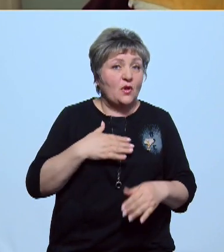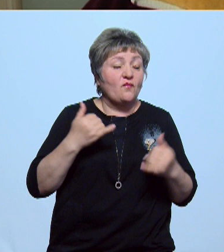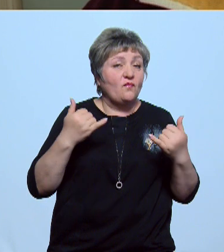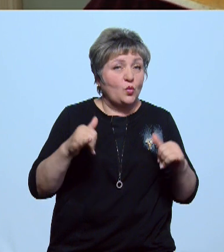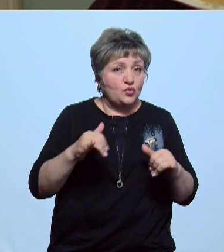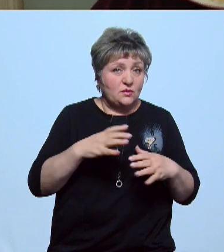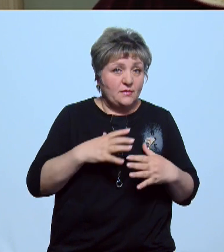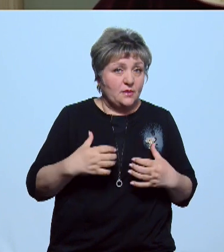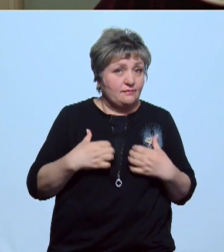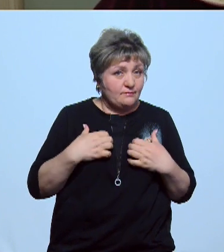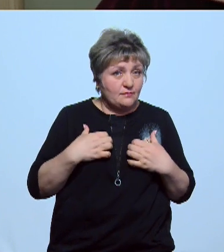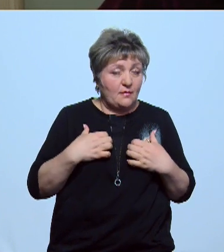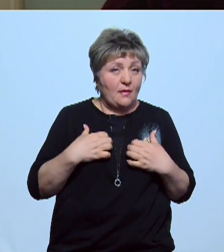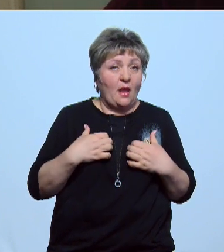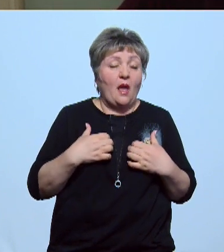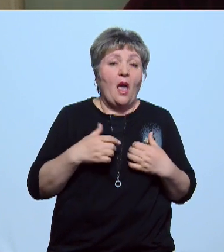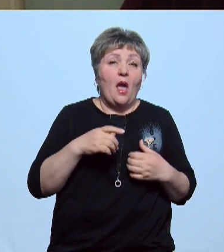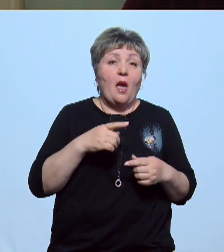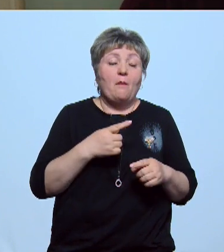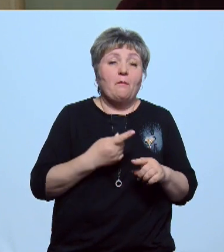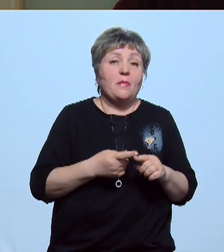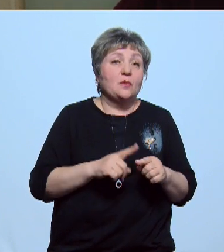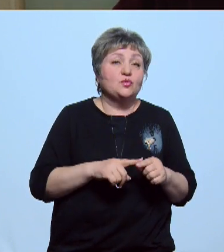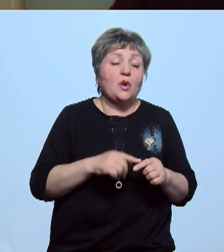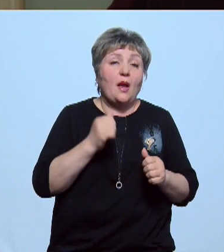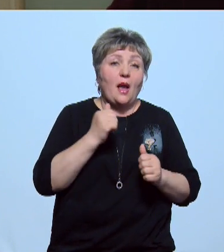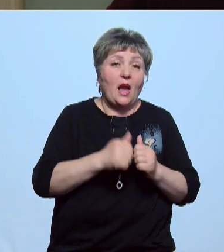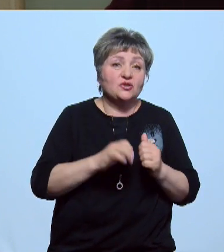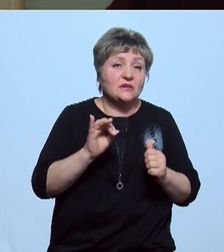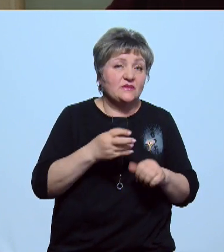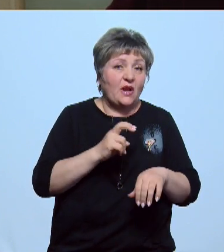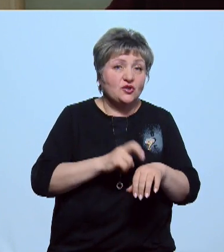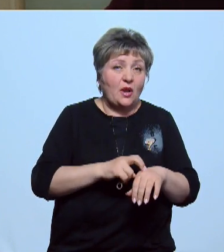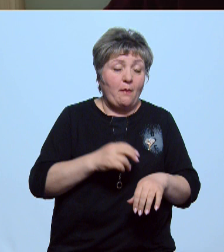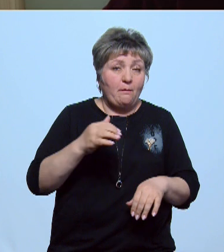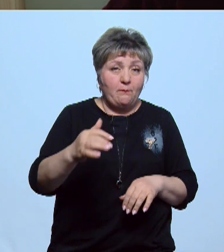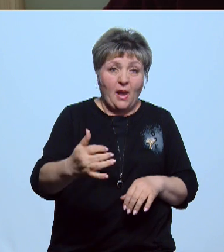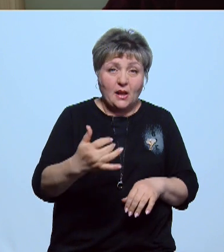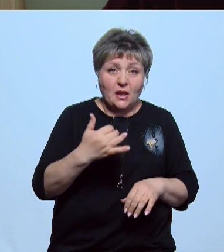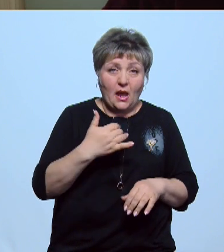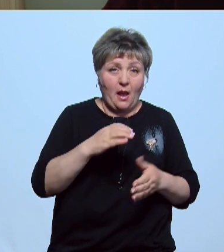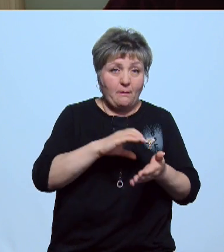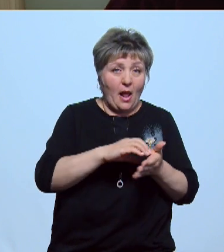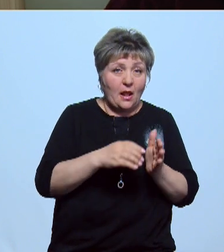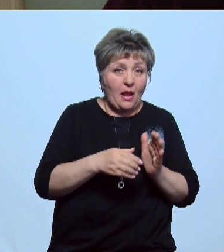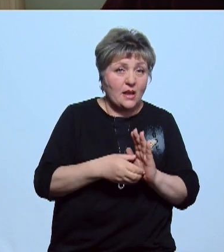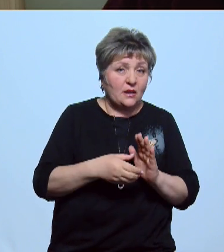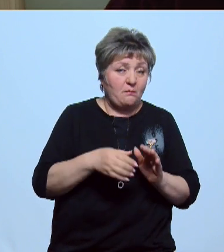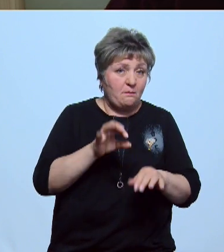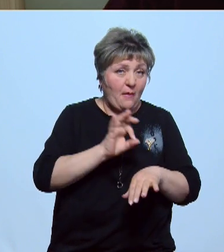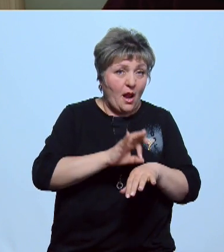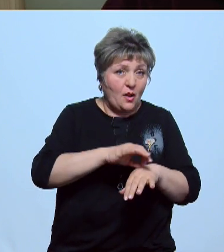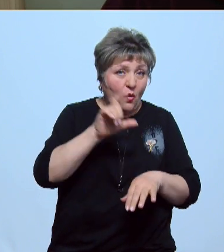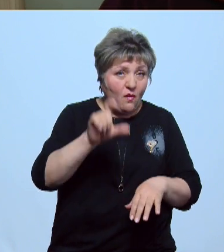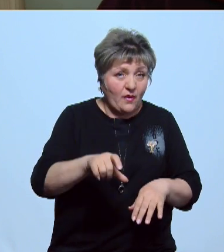люди. Потому что каждый из врачей, подходя к палате больного,